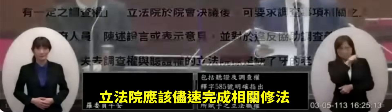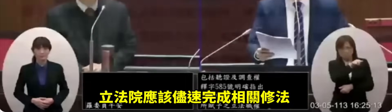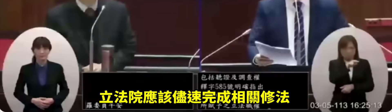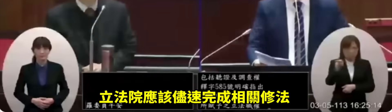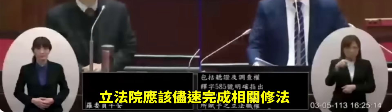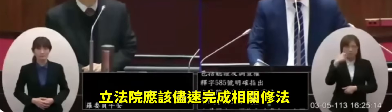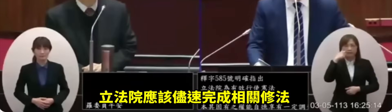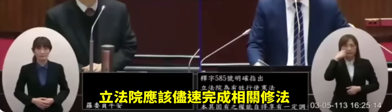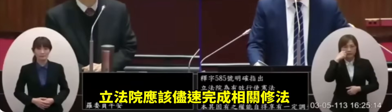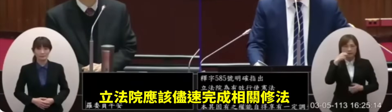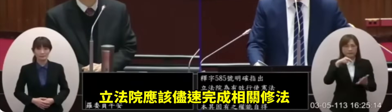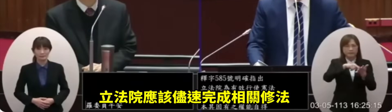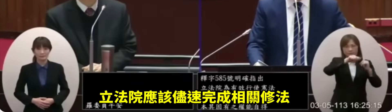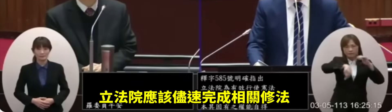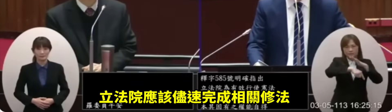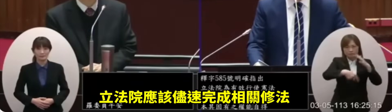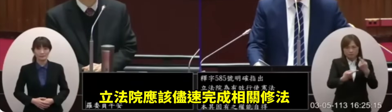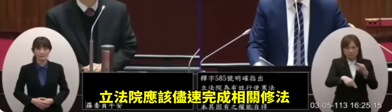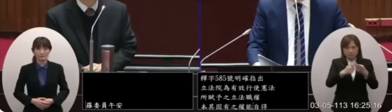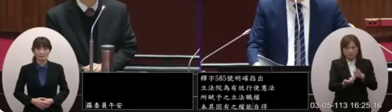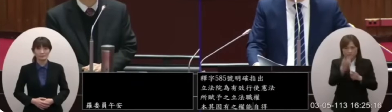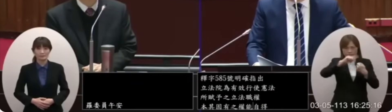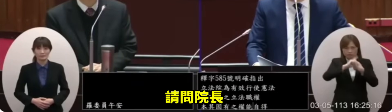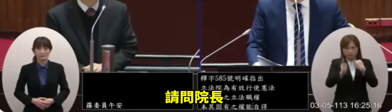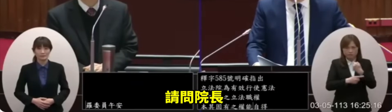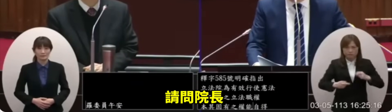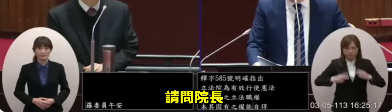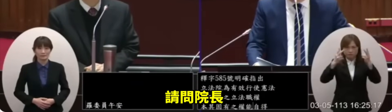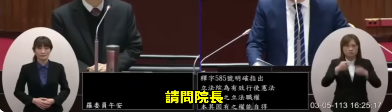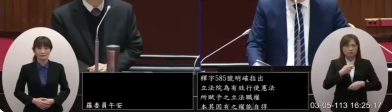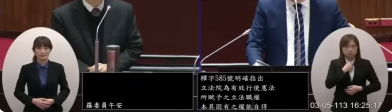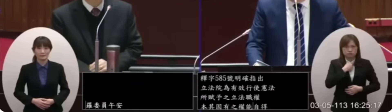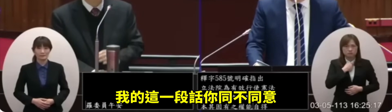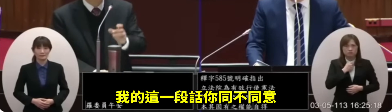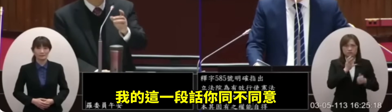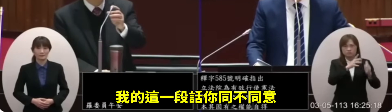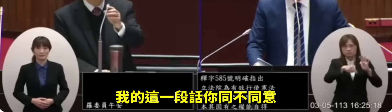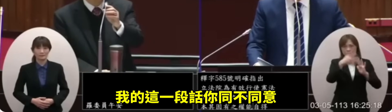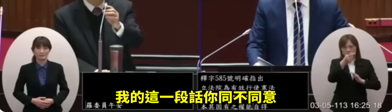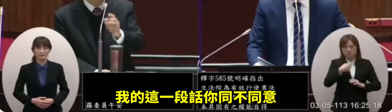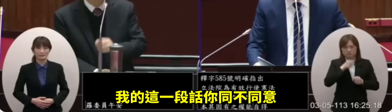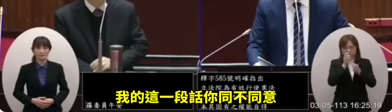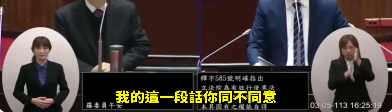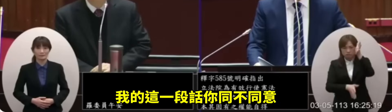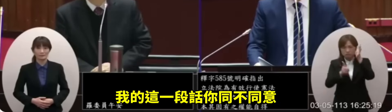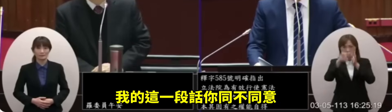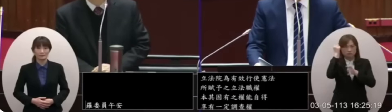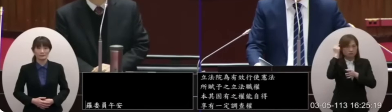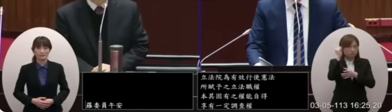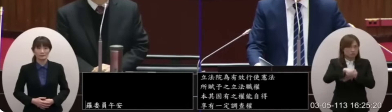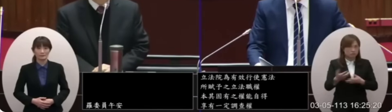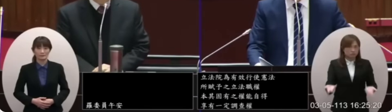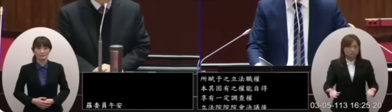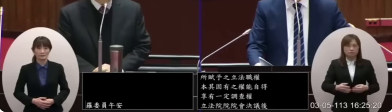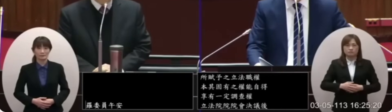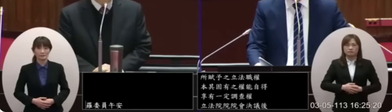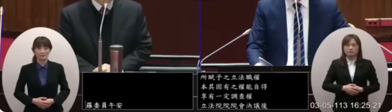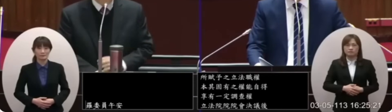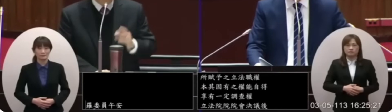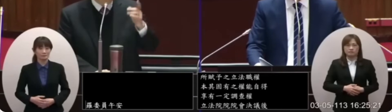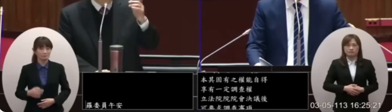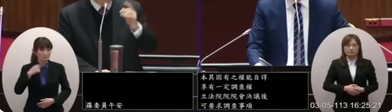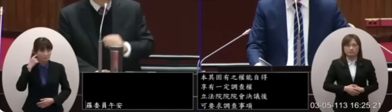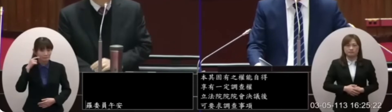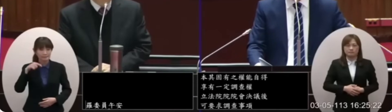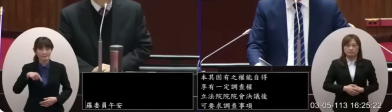尽速完成相关修法。请问院长，我的这一段话你同不同意？ 我看这